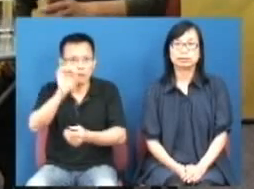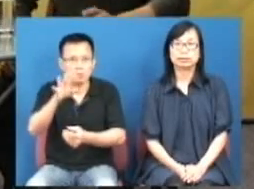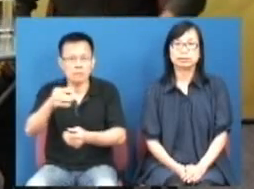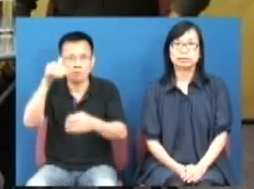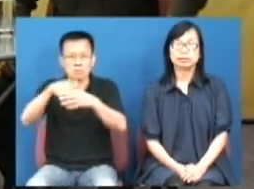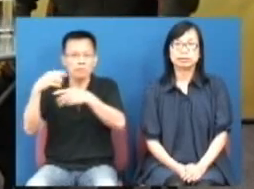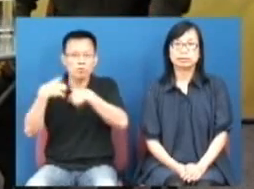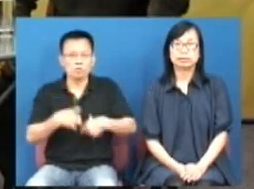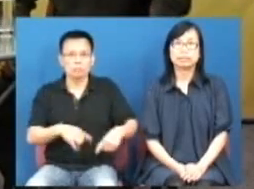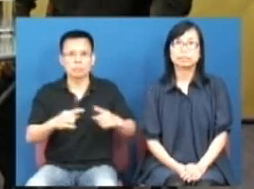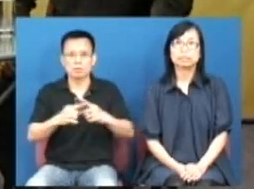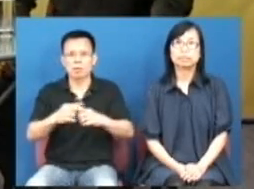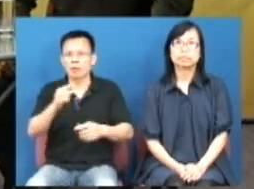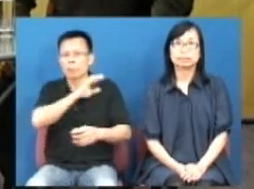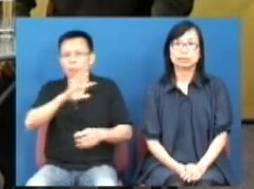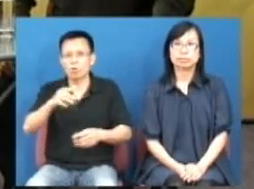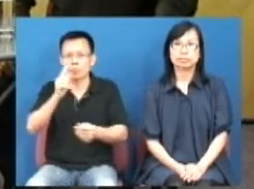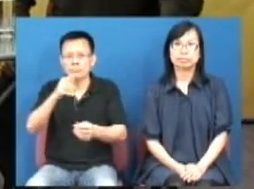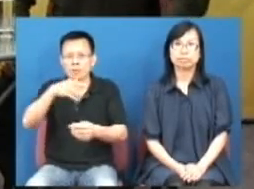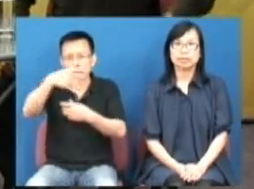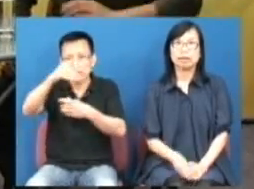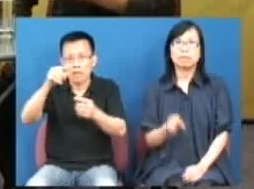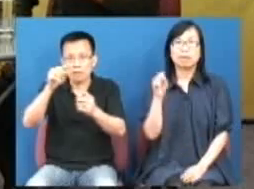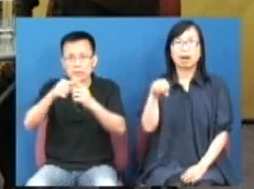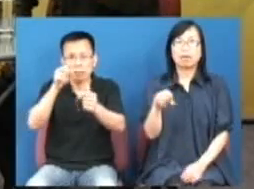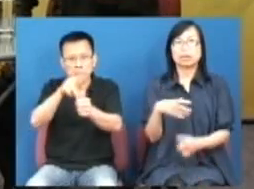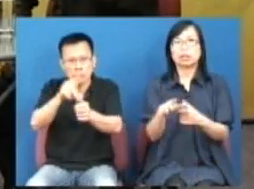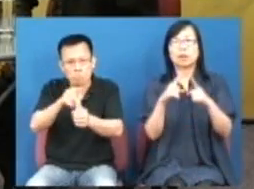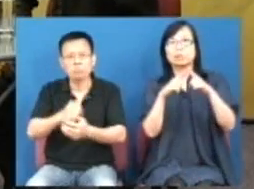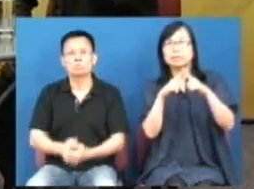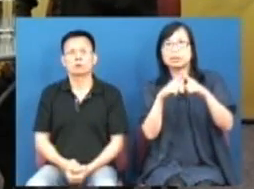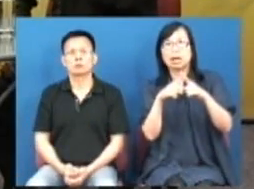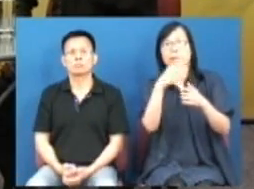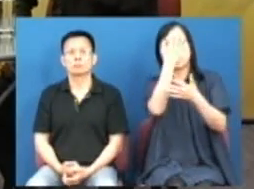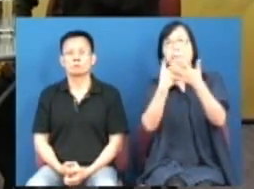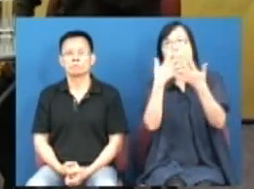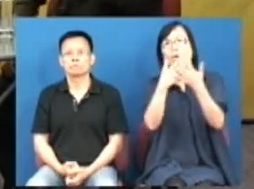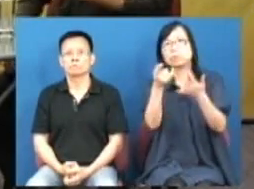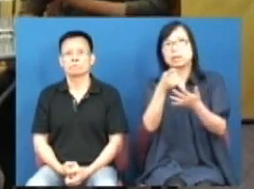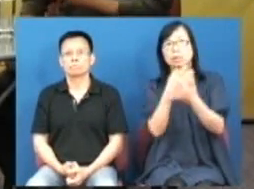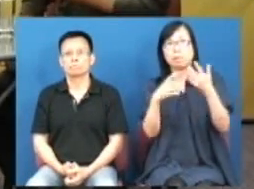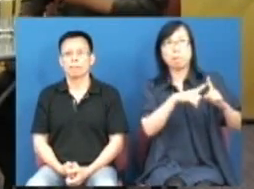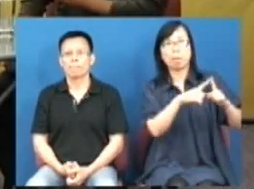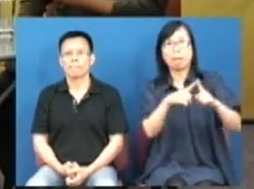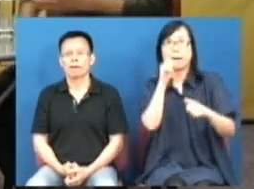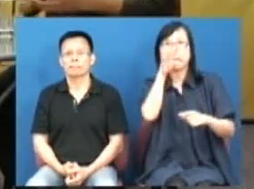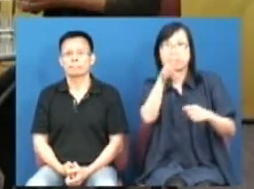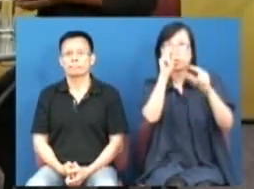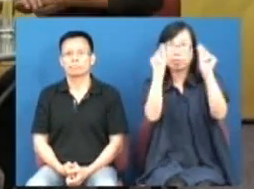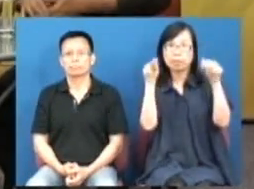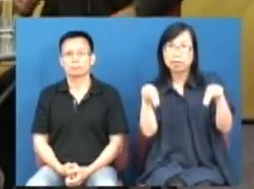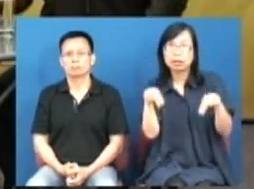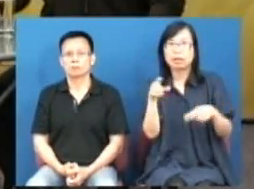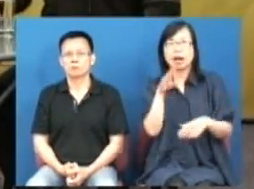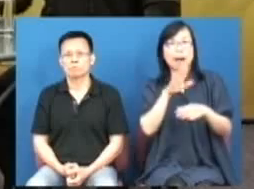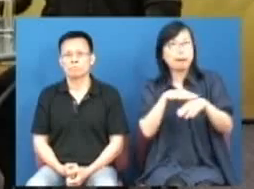係網上嘅媒體唔好俾人利用啊。 其實有些人咧，成日牽涉到網上嘅時候咧，有些網民會想呢個問題嘅話，頭先